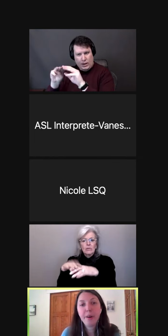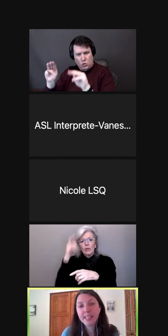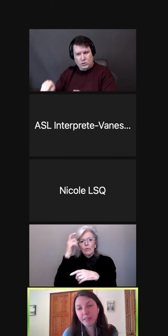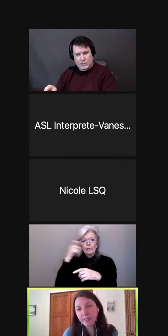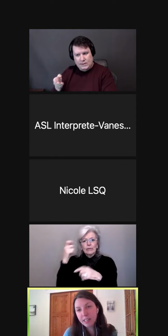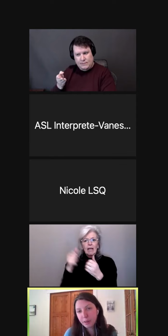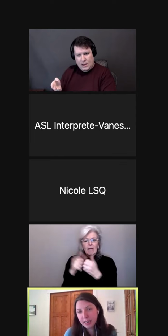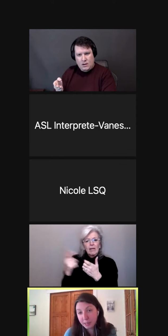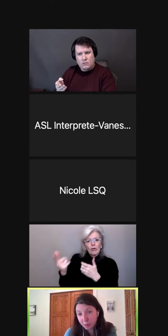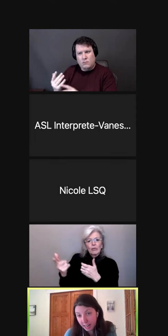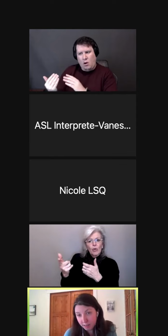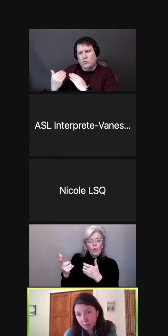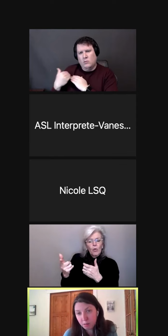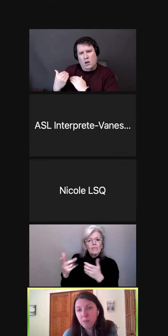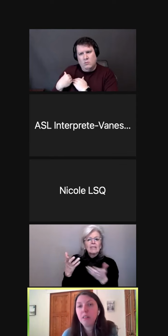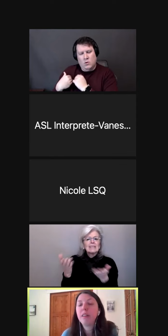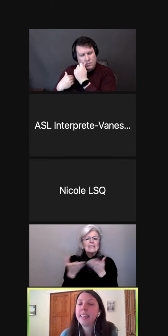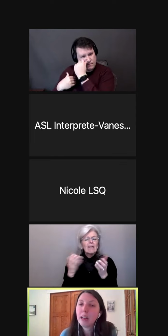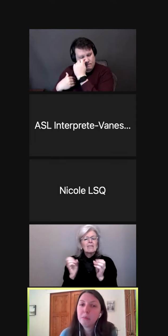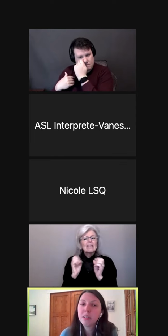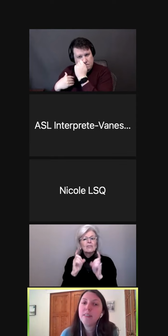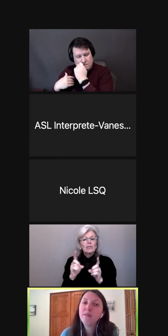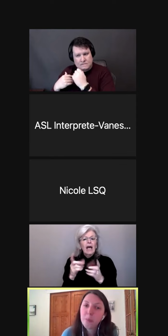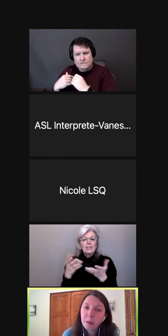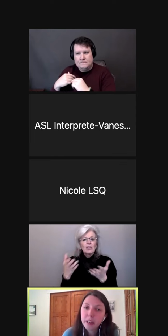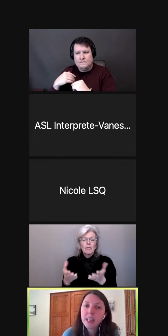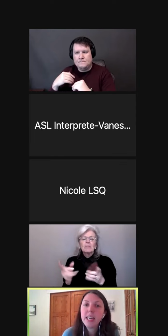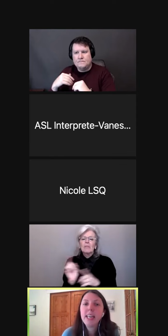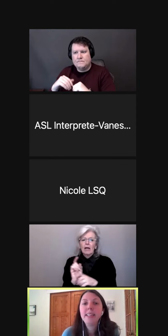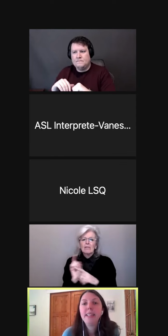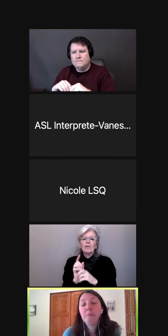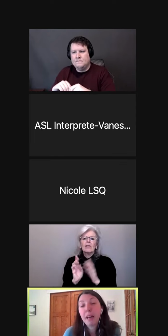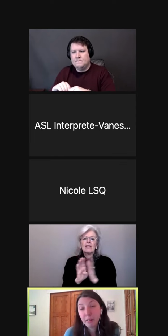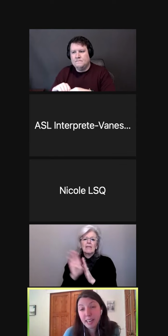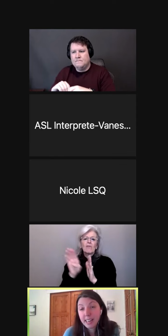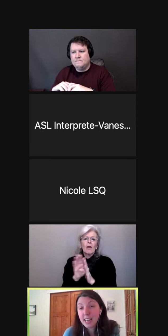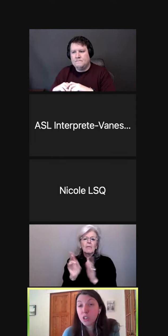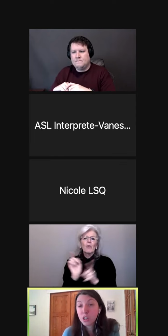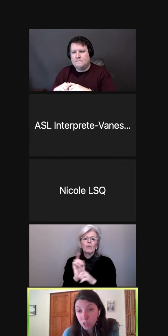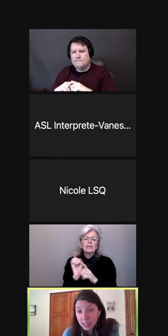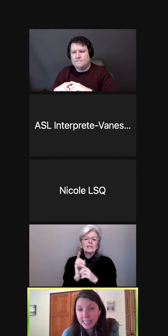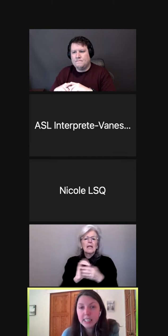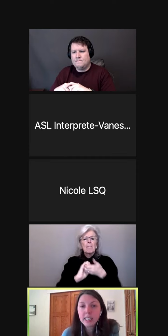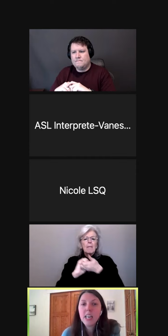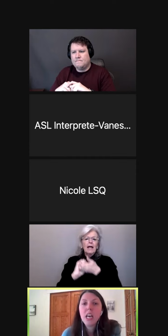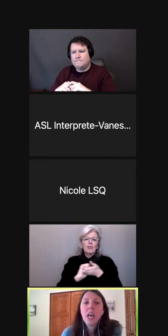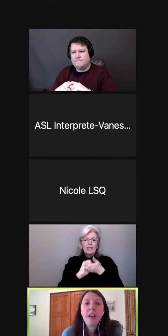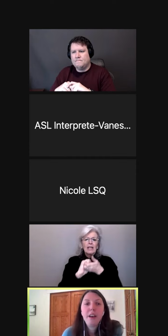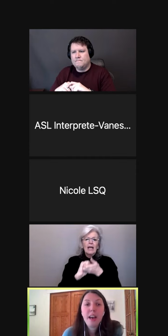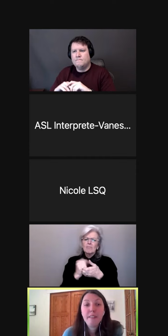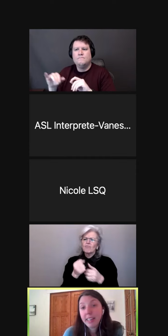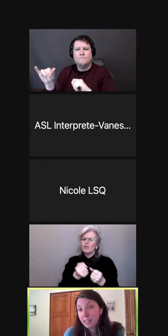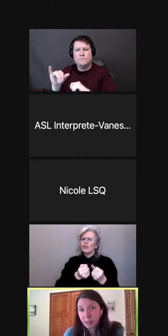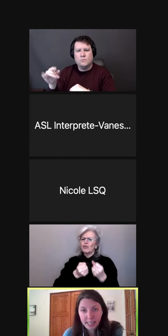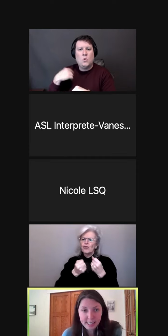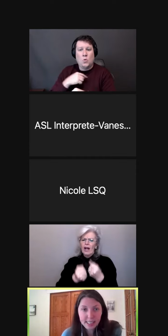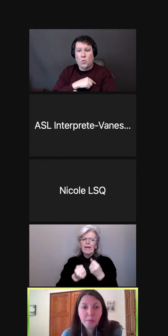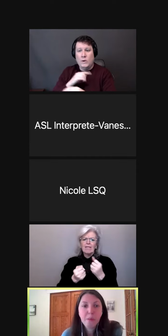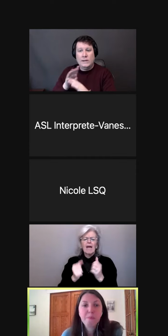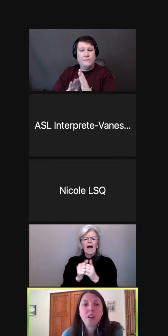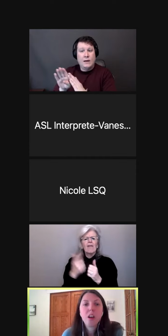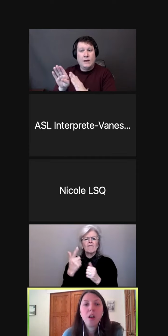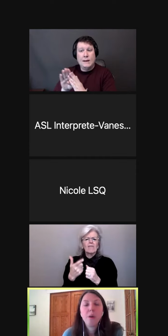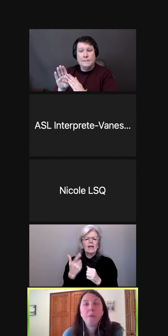Le service de l'éducation a également développé des partenariats solides avec des